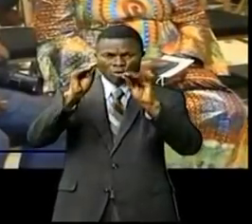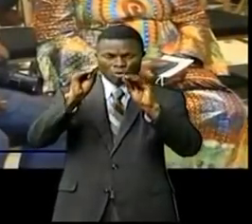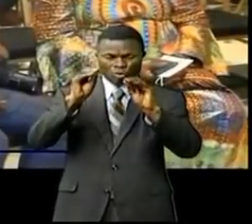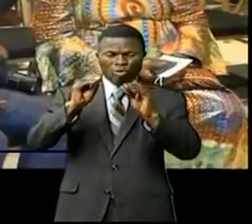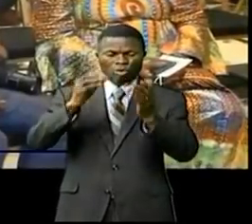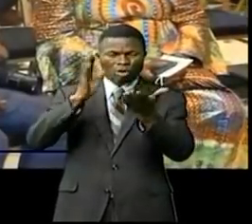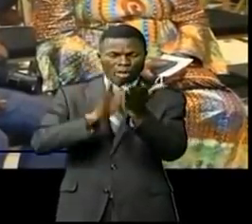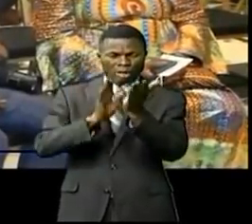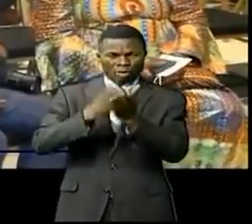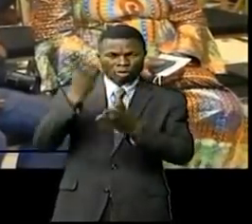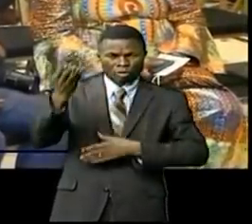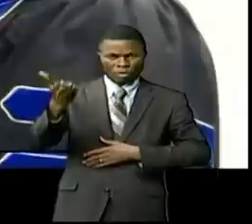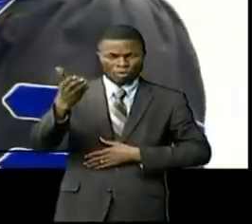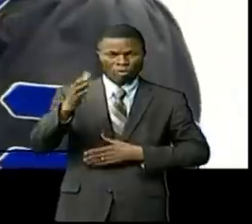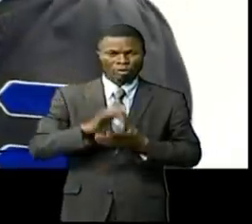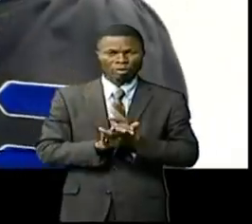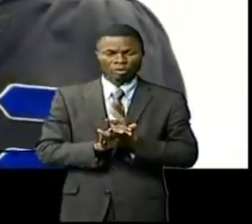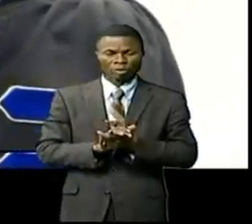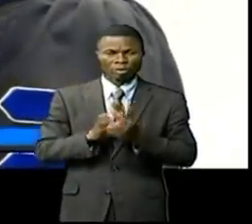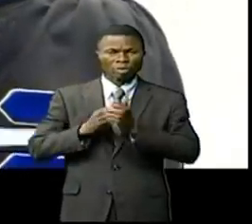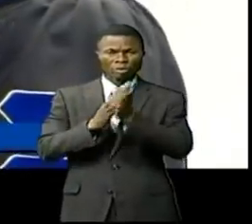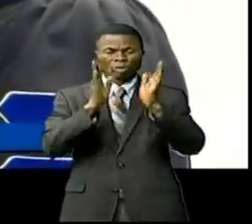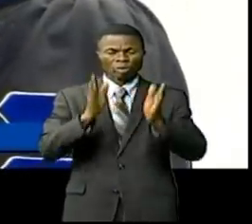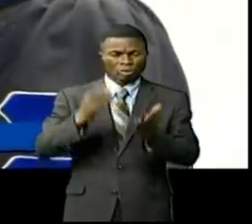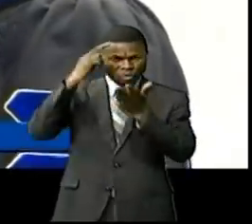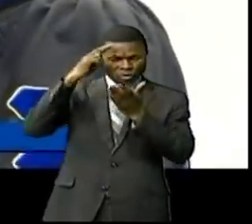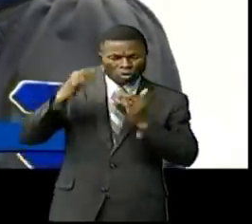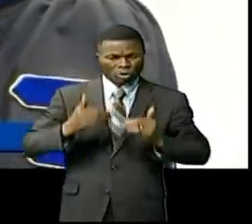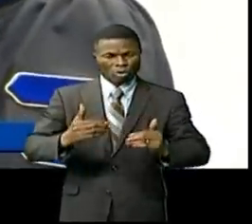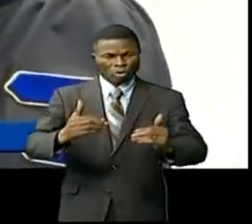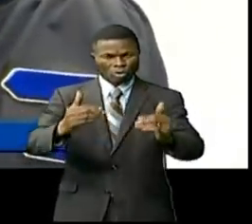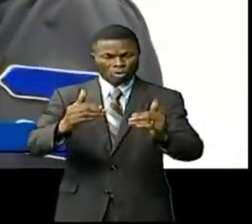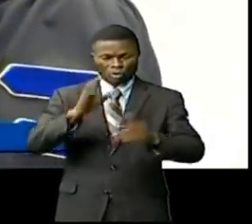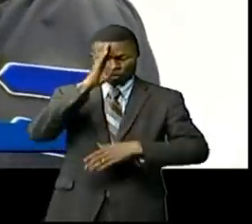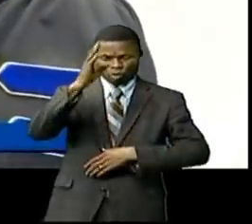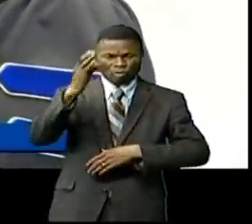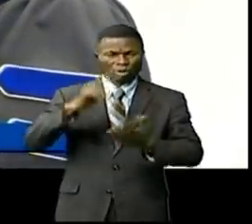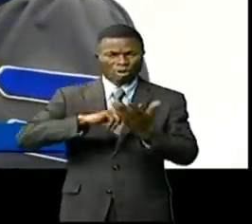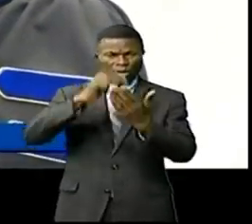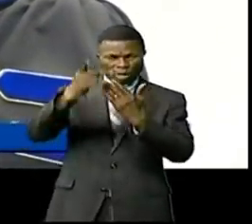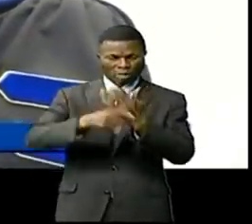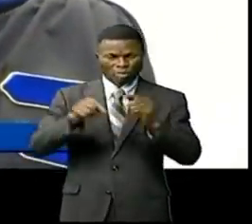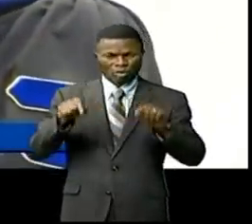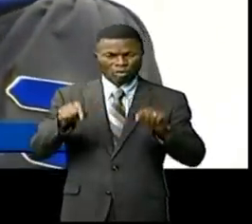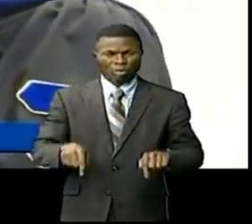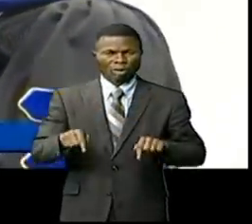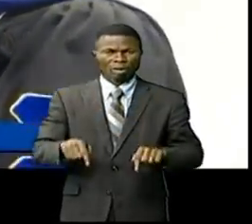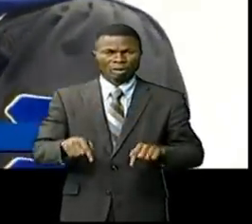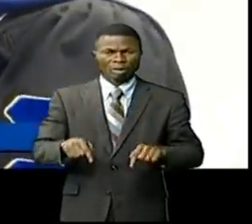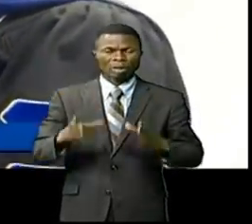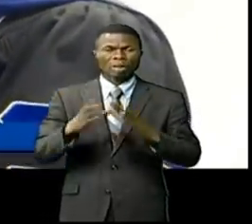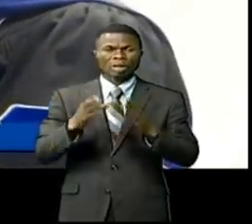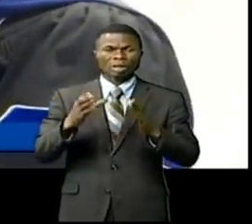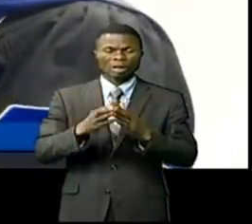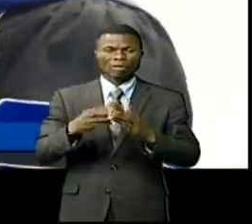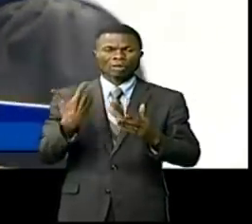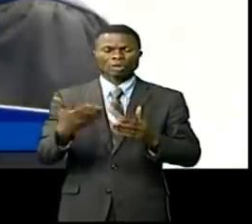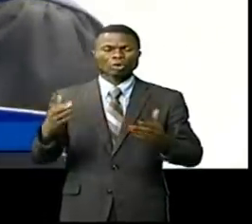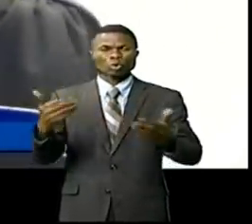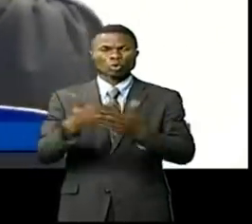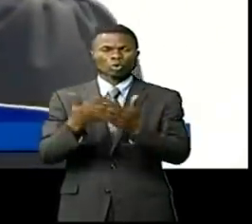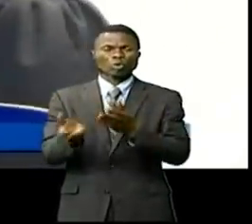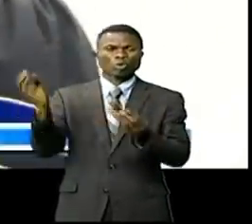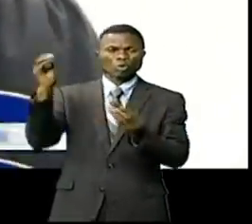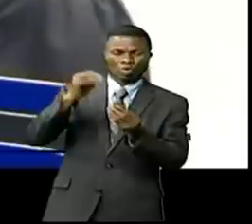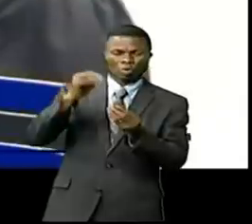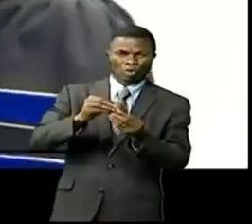mater. Leadership Academia va poursuivre fidèlement son programme actuel avec quelques innovations tant au